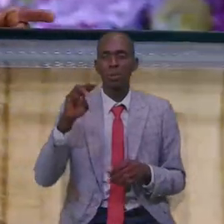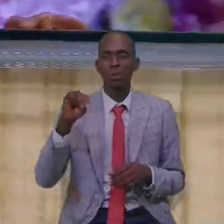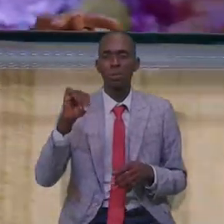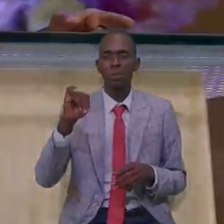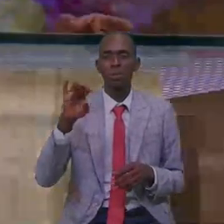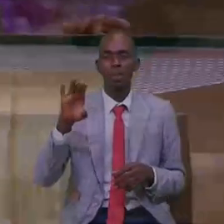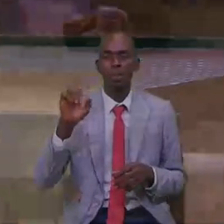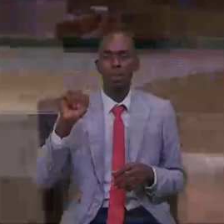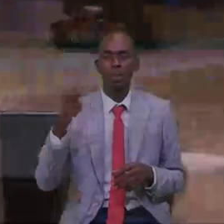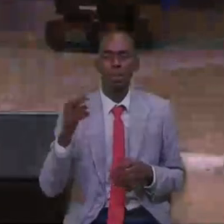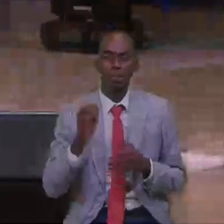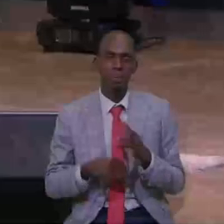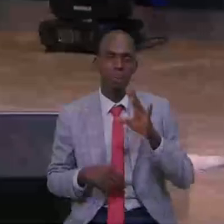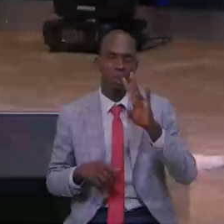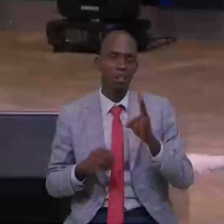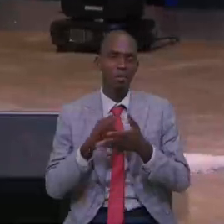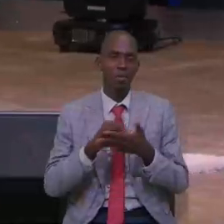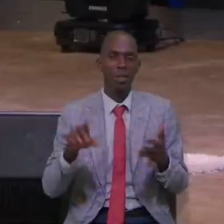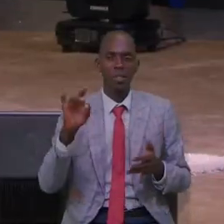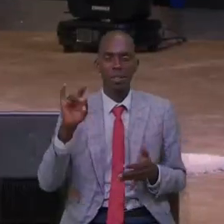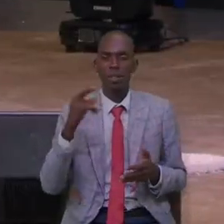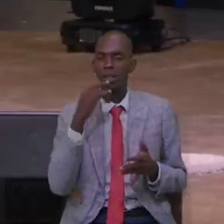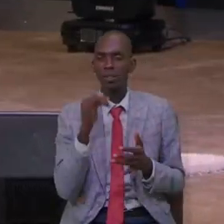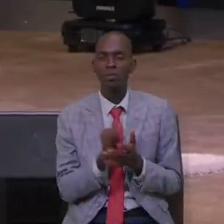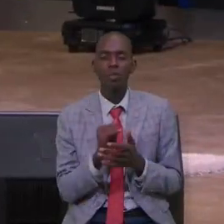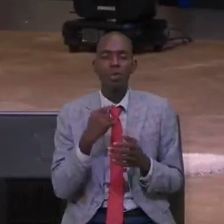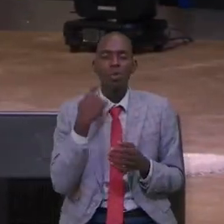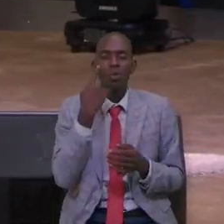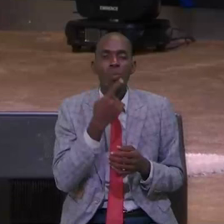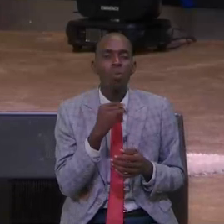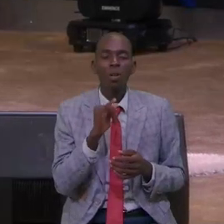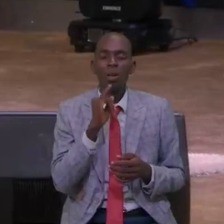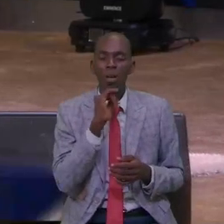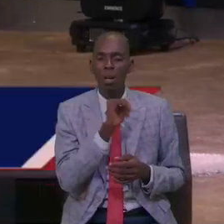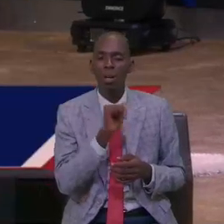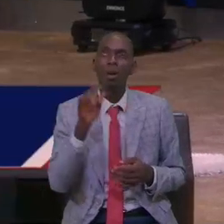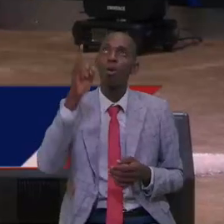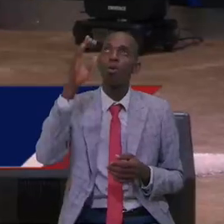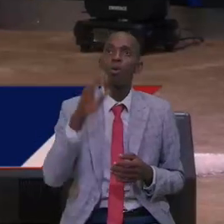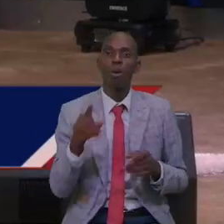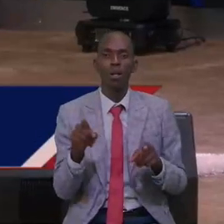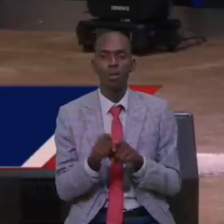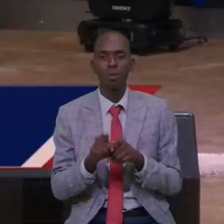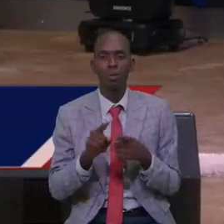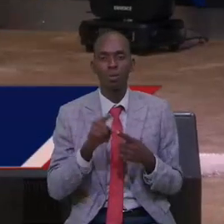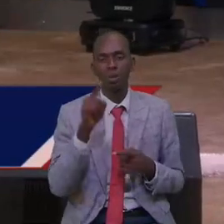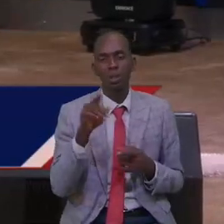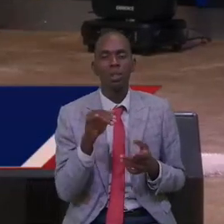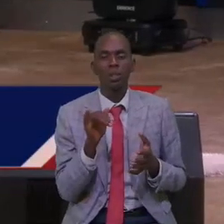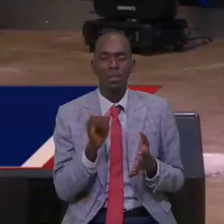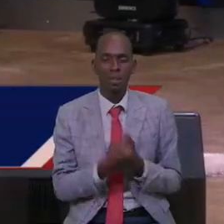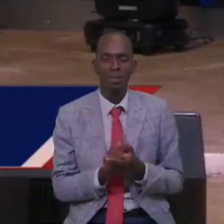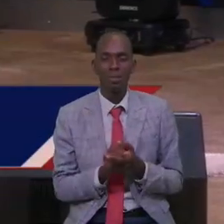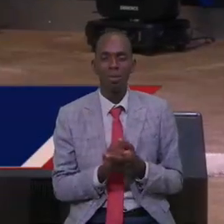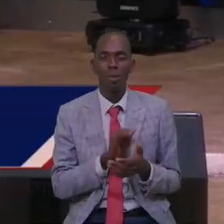7, 18. Quel Dieu est semblable à toi qui pardonne l'iniquité?